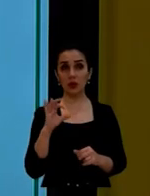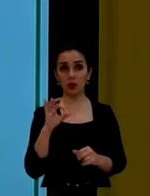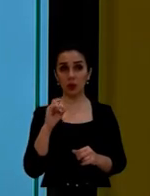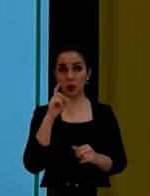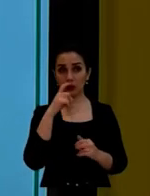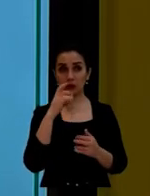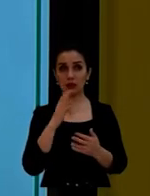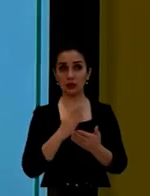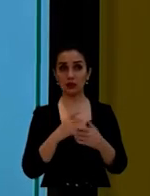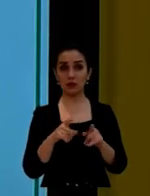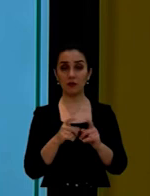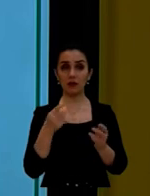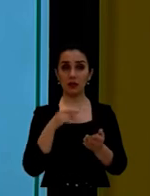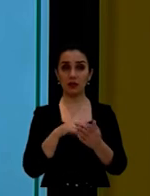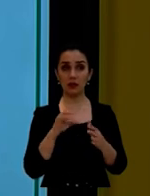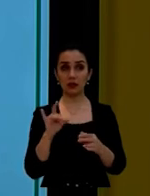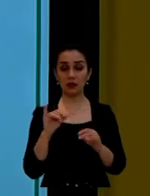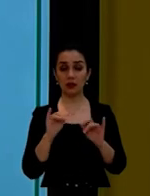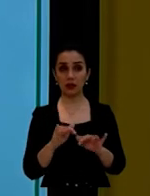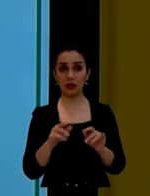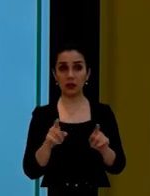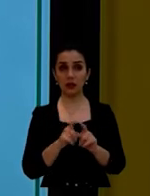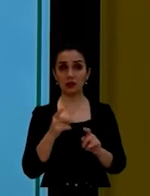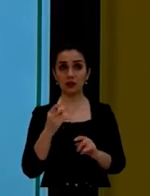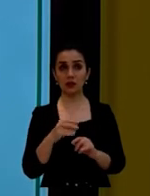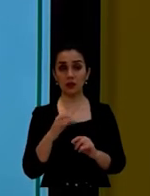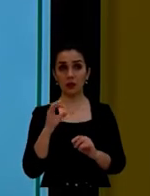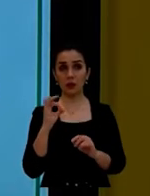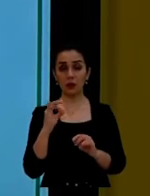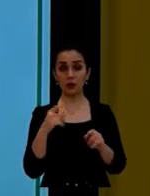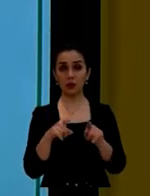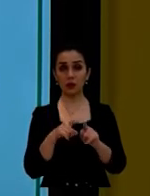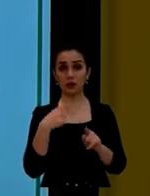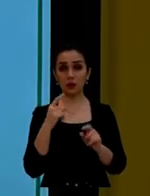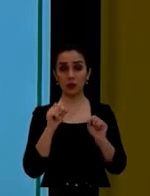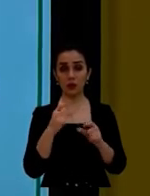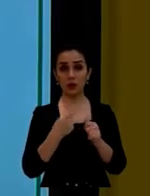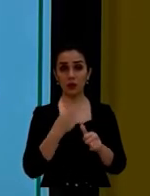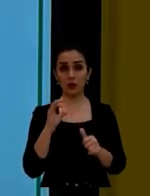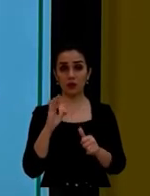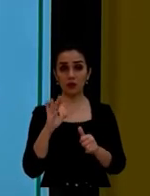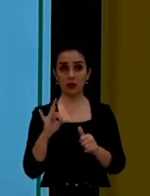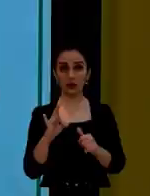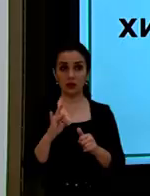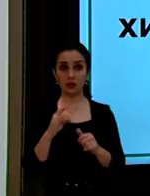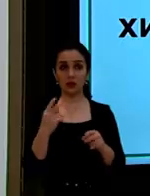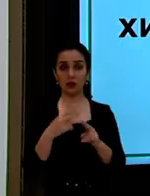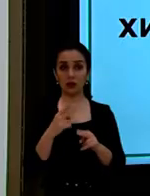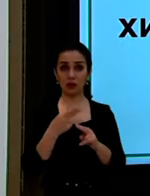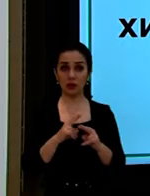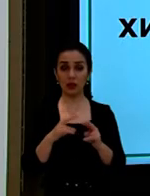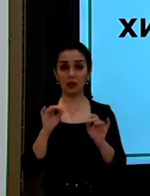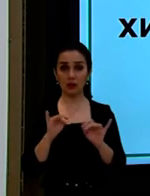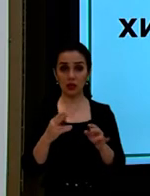окислительно-восстановительные реакции окислительно-восстановительные реакции их тоже также можно назвать о voyeur это